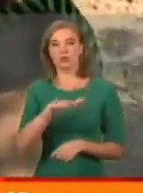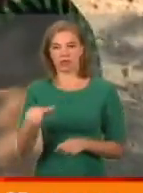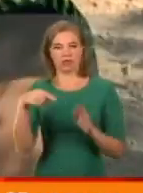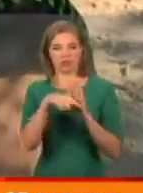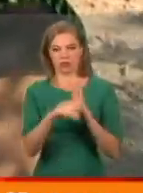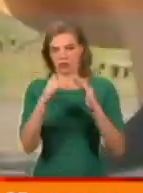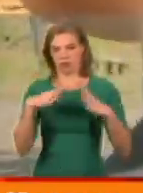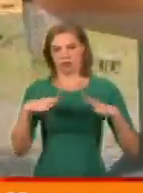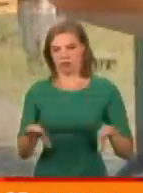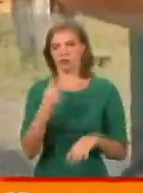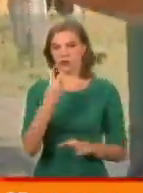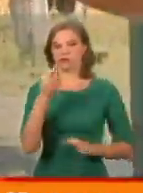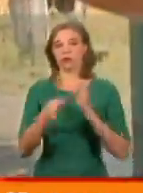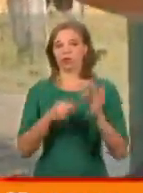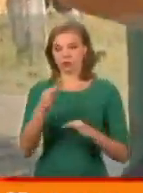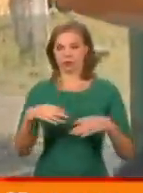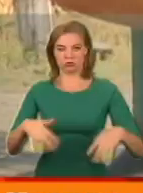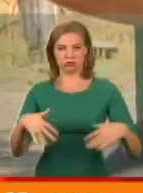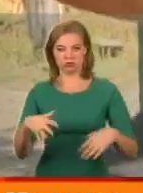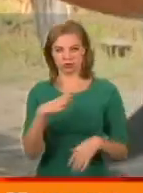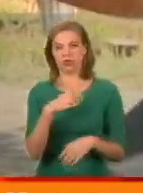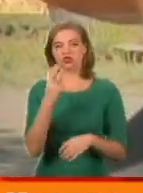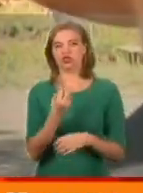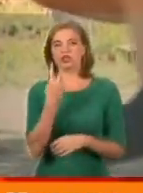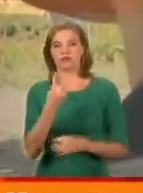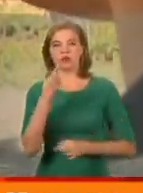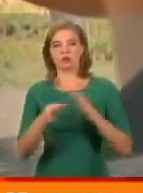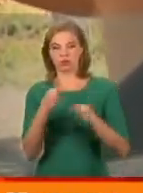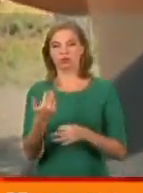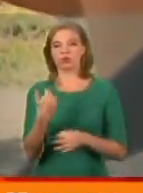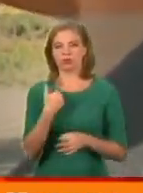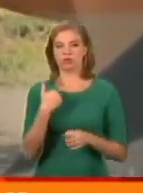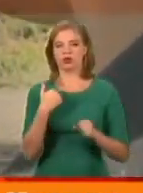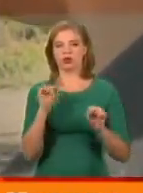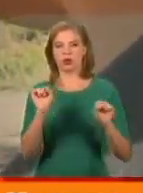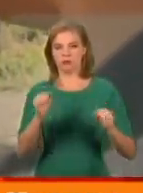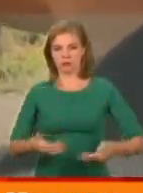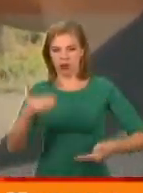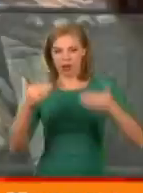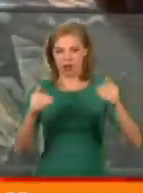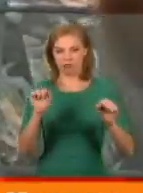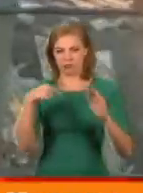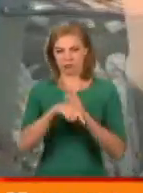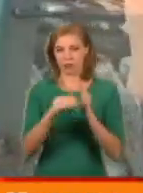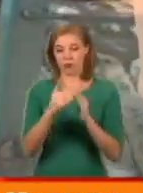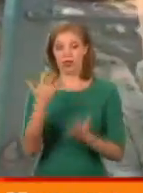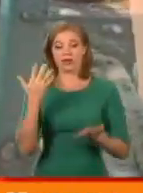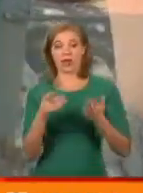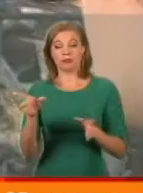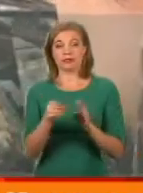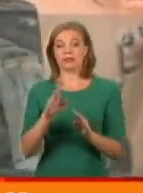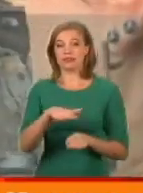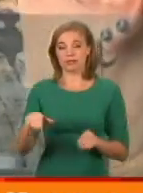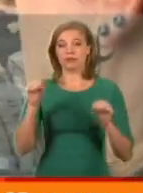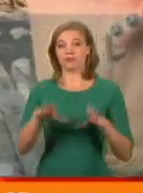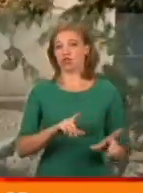не було. Двоє суток тряслися, і ще двоє суток ми барикади настроїли в домі. Якби Наталя з дітьми